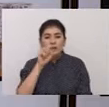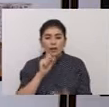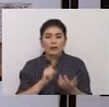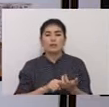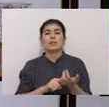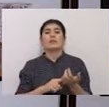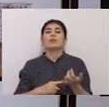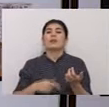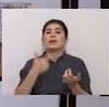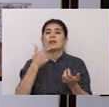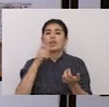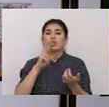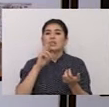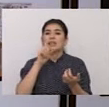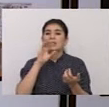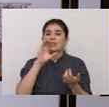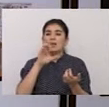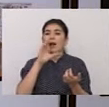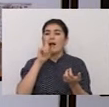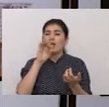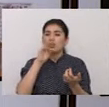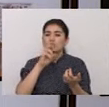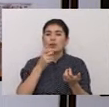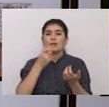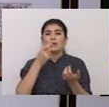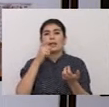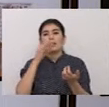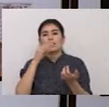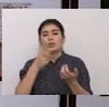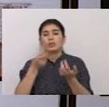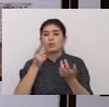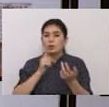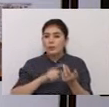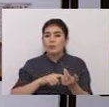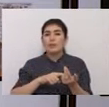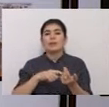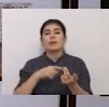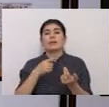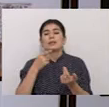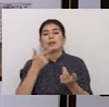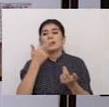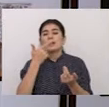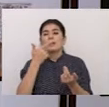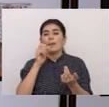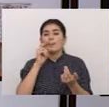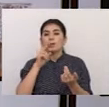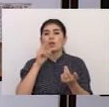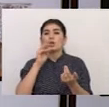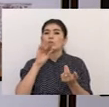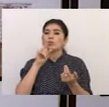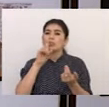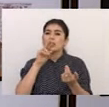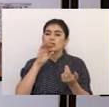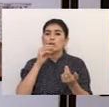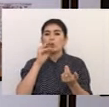turlari, gaplarning his-hayajon ishtirok etish, etmasligiga ko'ra turlari va mana gaplarning tuzilishiga